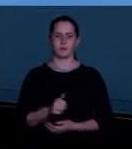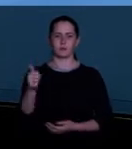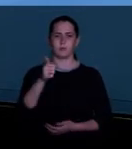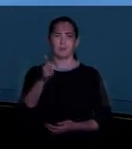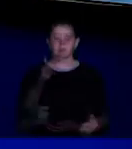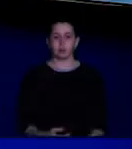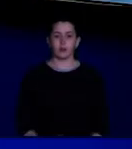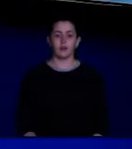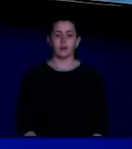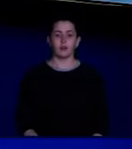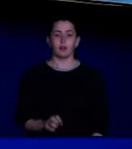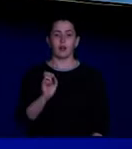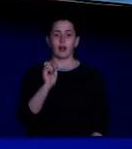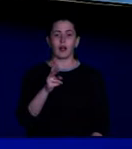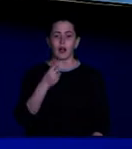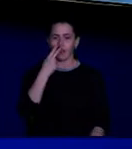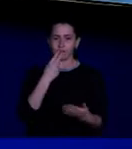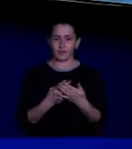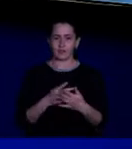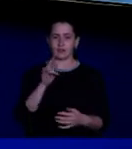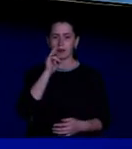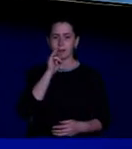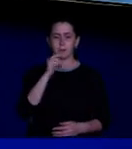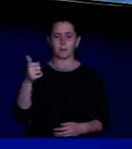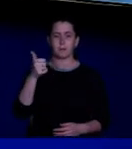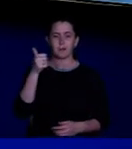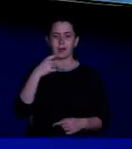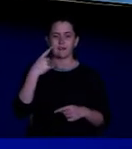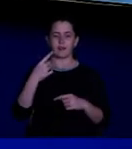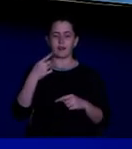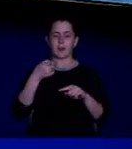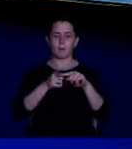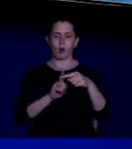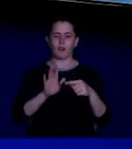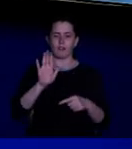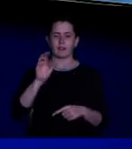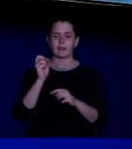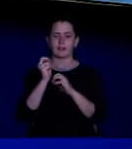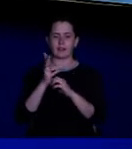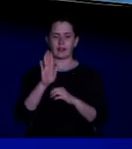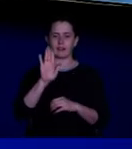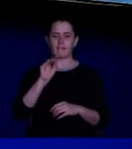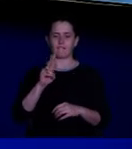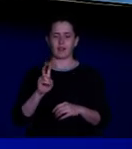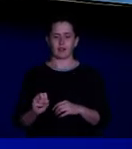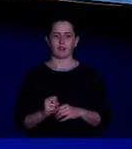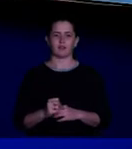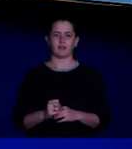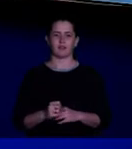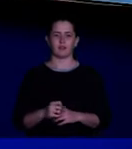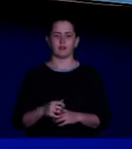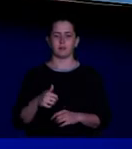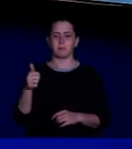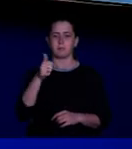Первый вопрос. Как выглядел Самарканд в первой половине XIII века? В